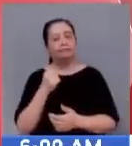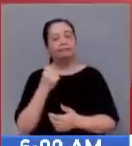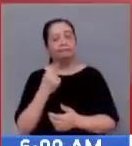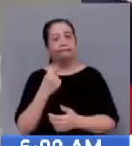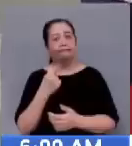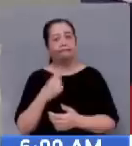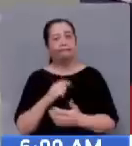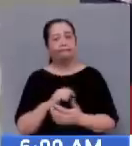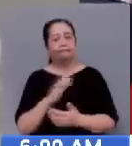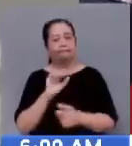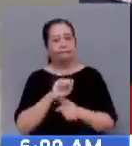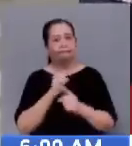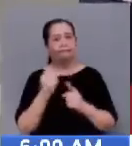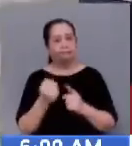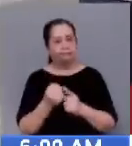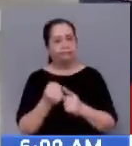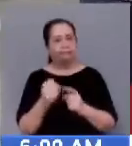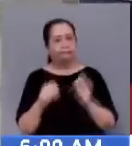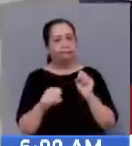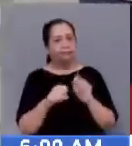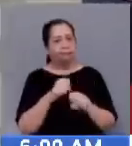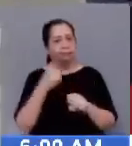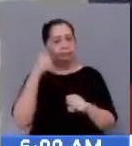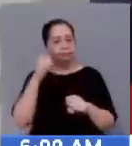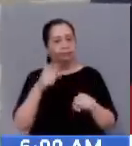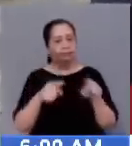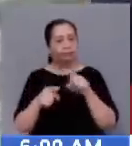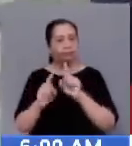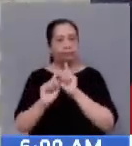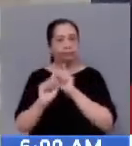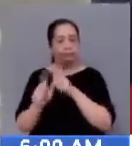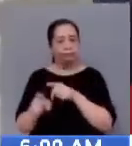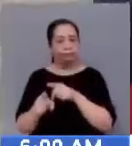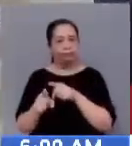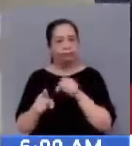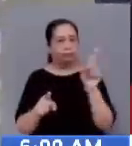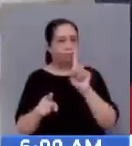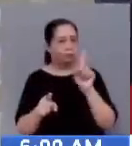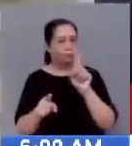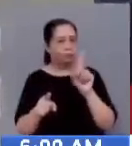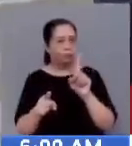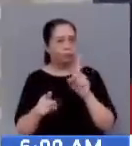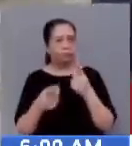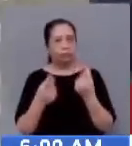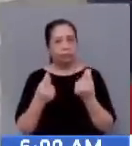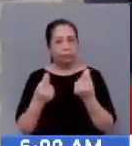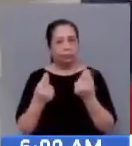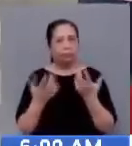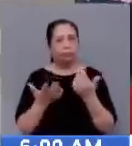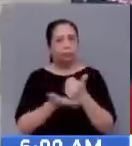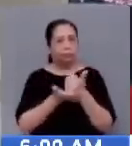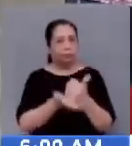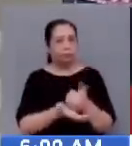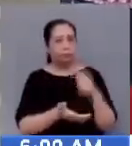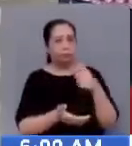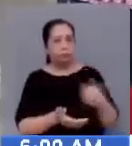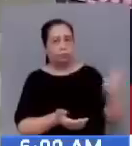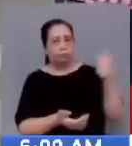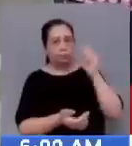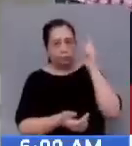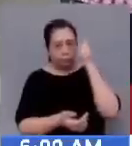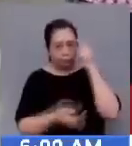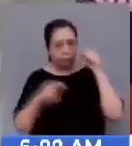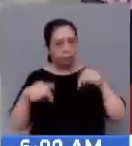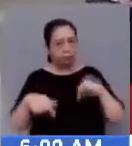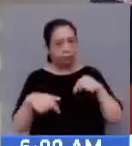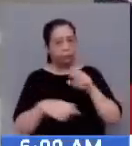kalagayan po rito. Kaya para po sagutin ang kung ano po ba yung mga hakbang na isinasagawa ng ating pamahalaan dito sa Obando,